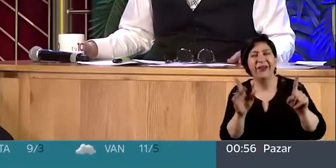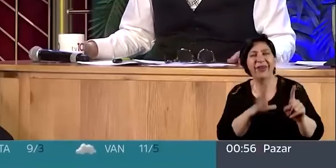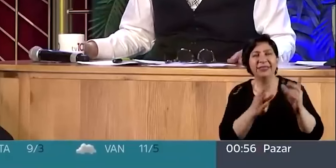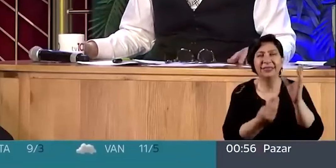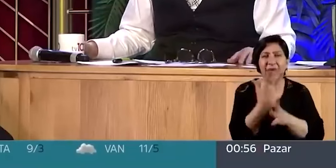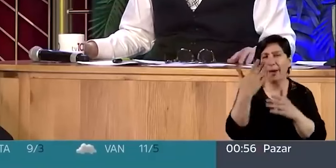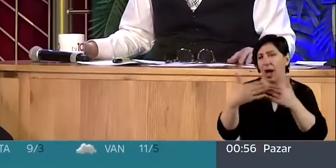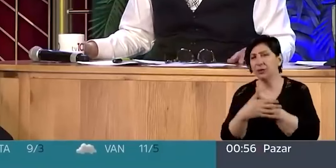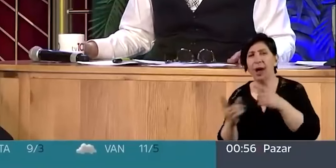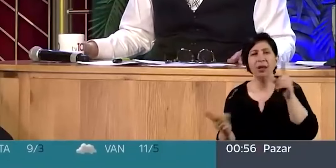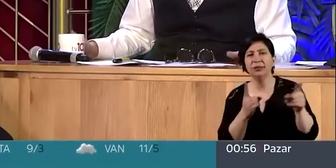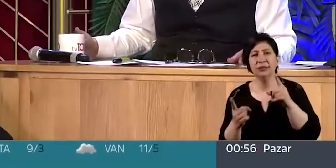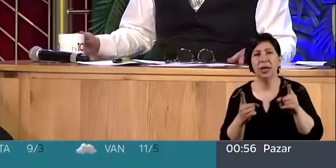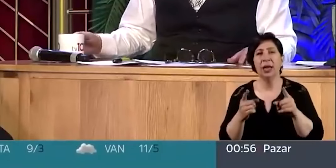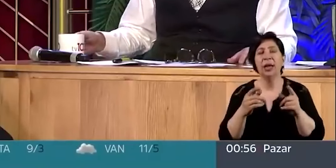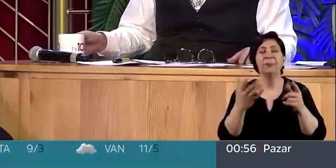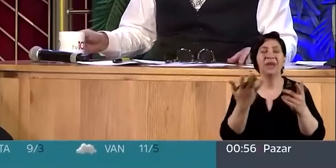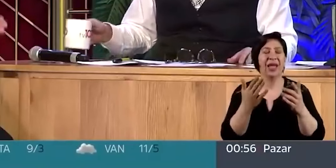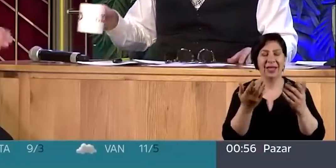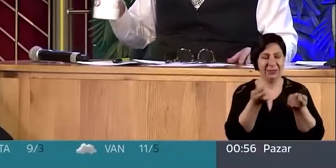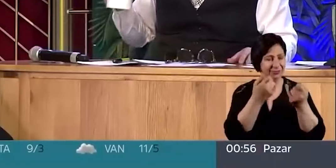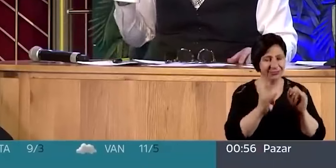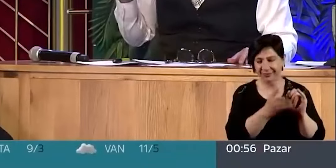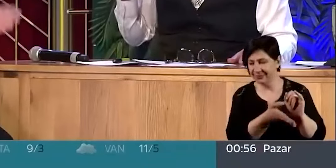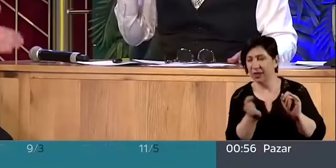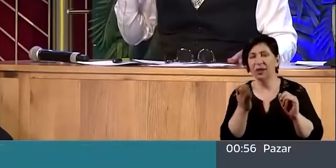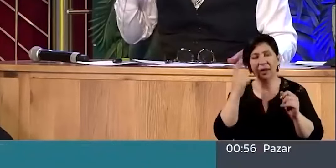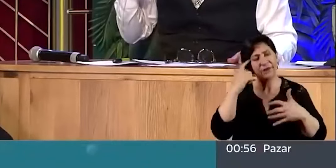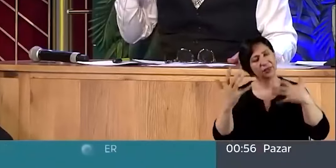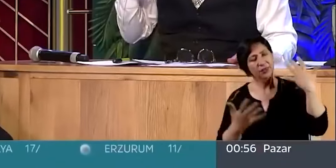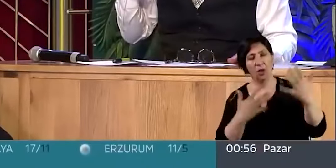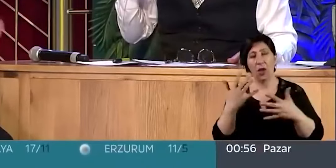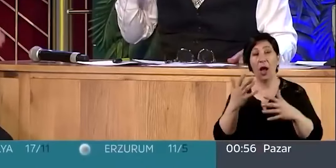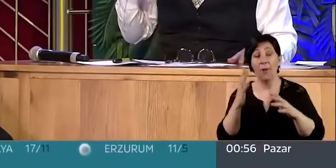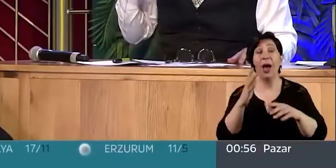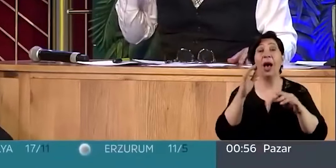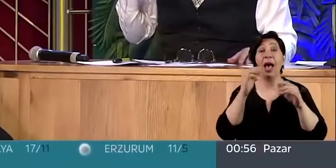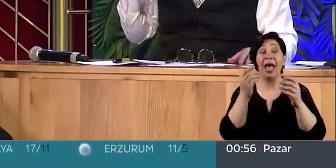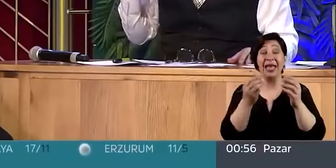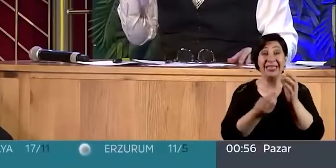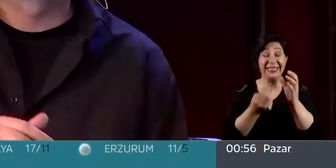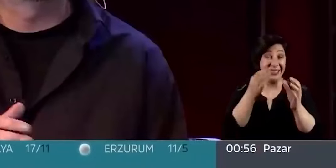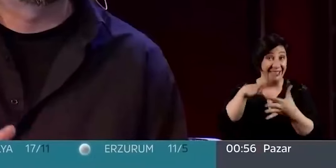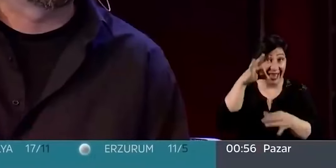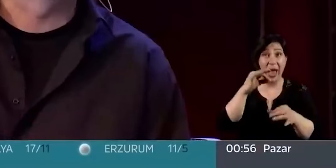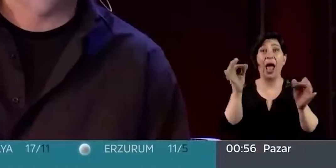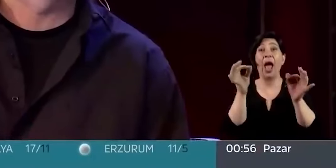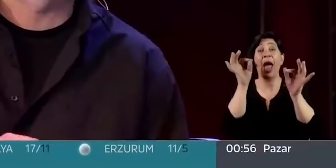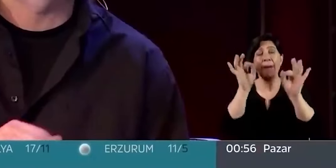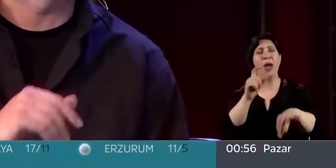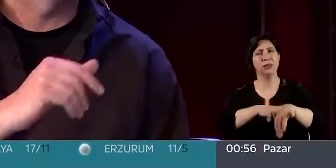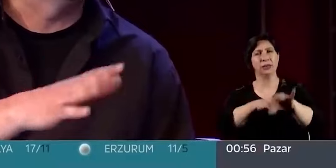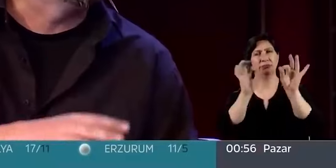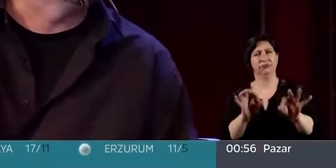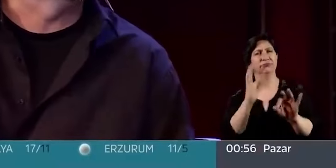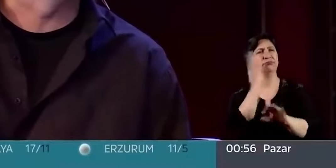sabahla? Geri dönüşte dağılıyor baba. Bazı çünkü insanlar her zaman aynı saatte işe giderler ama aynı saatte dönmezler. Bravo. Yarım saat önce çıkar,